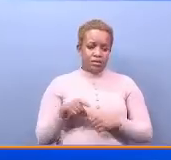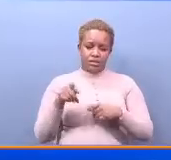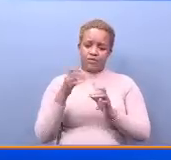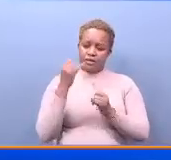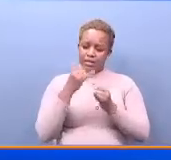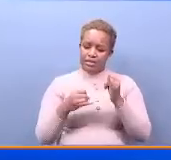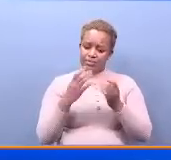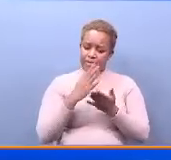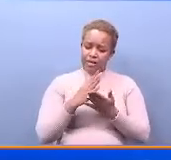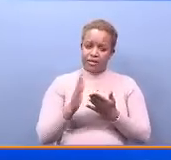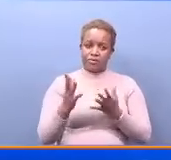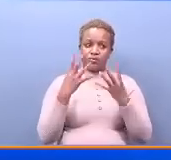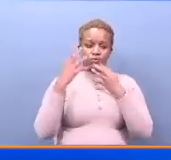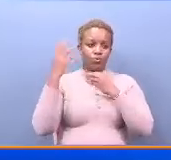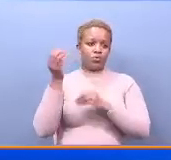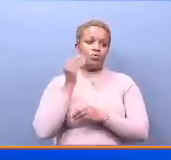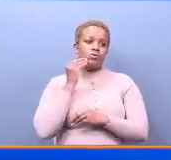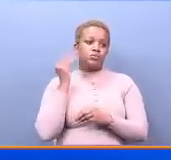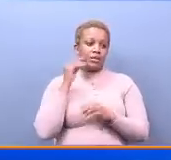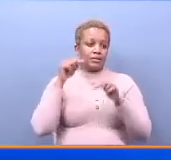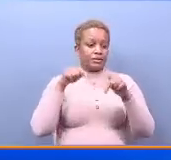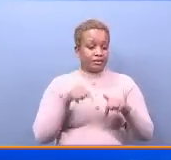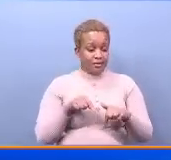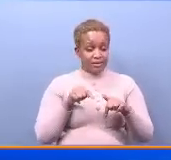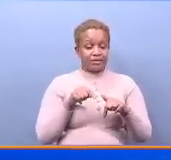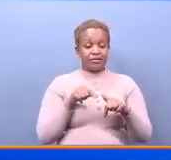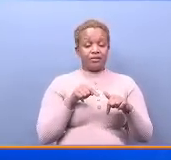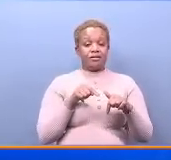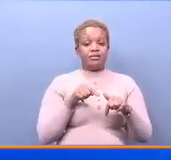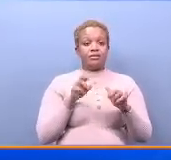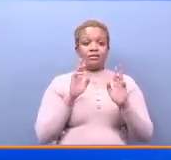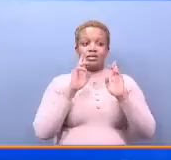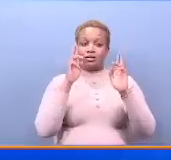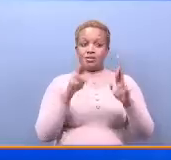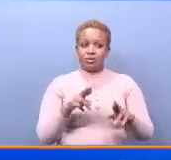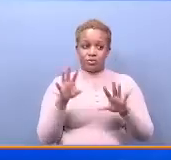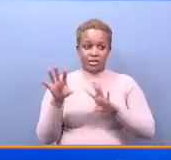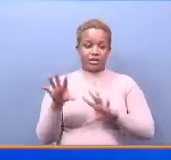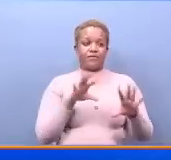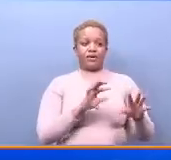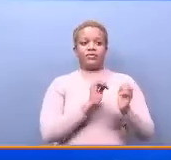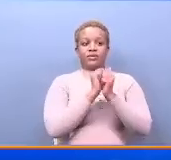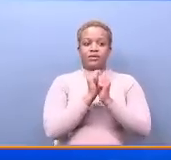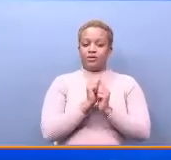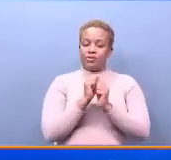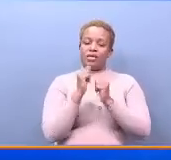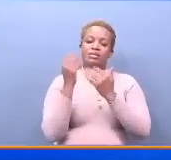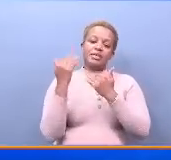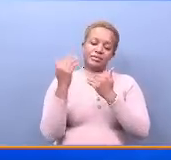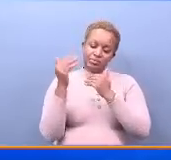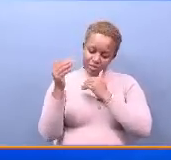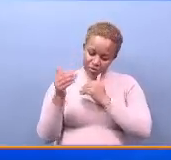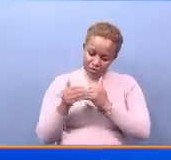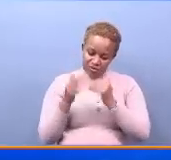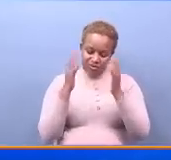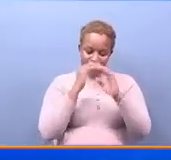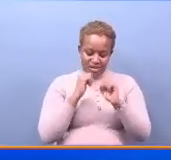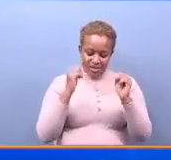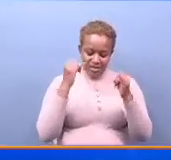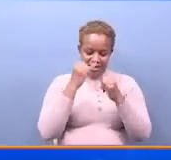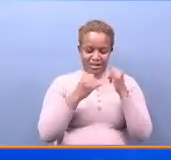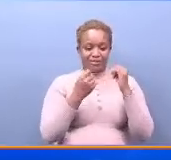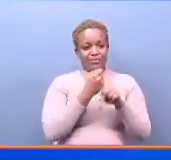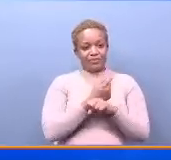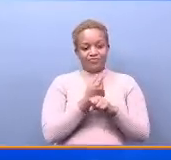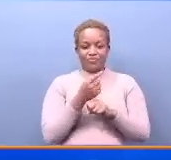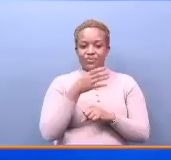za kwenda nyumbani, na nchi tulitafuta pamoja, tukatasaka pamoja, hata unazataka kuwa na rais kuzile za mwisho mwisho zake, eh, urafiki wenu uregee,